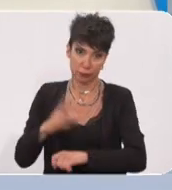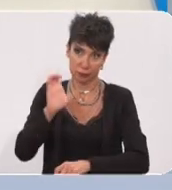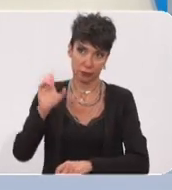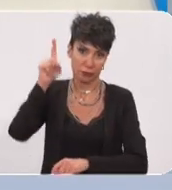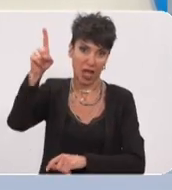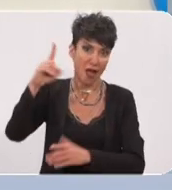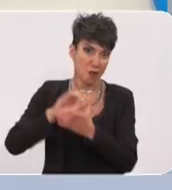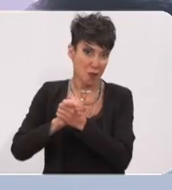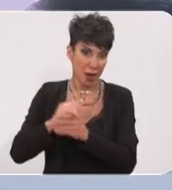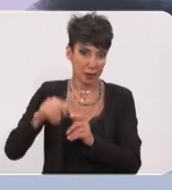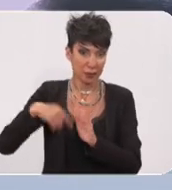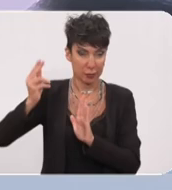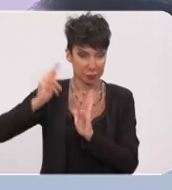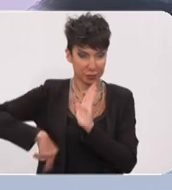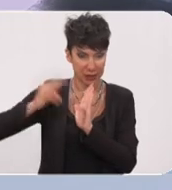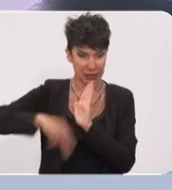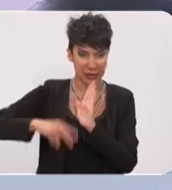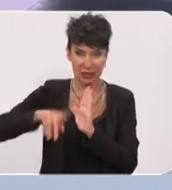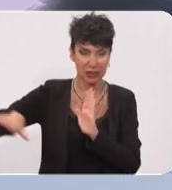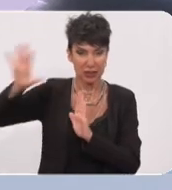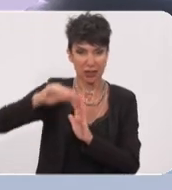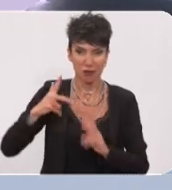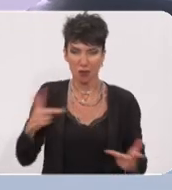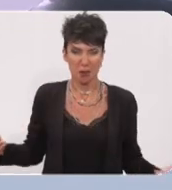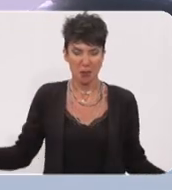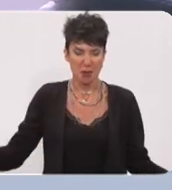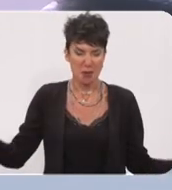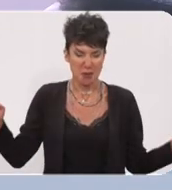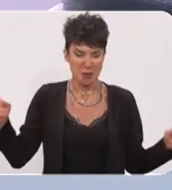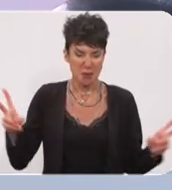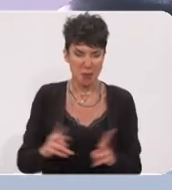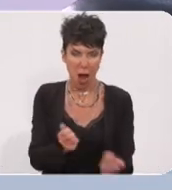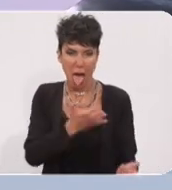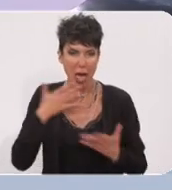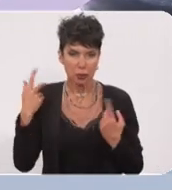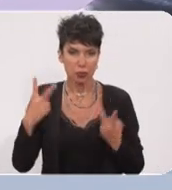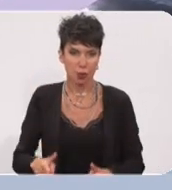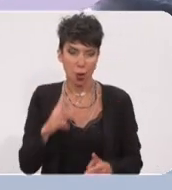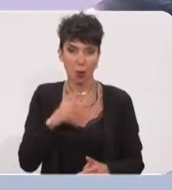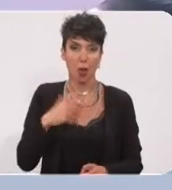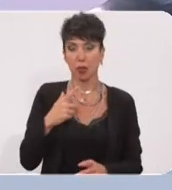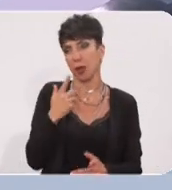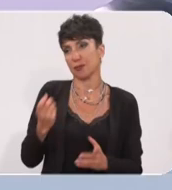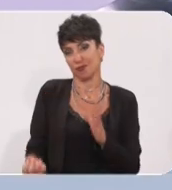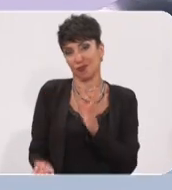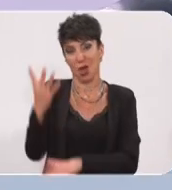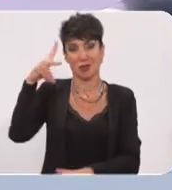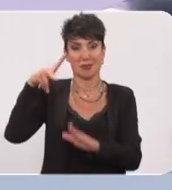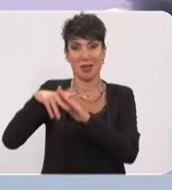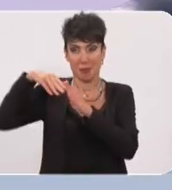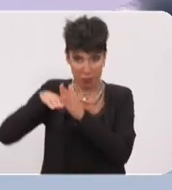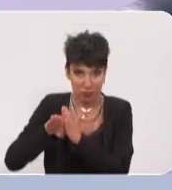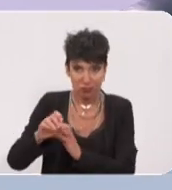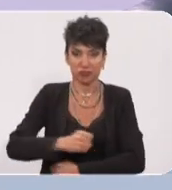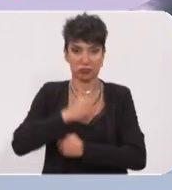που έρχεται με ματωμένα πλεονάσματα και περικοπές κοινωνικών δαπανών, όπως με το νέο μνημόνιο του Ταμείου Ανάκαμψης με τα 350 νέα